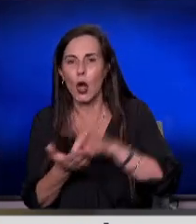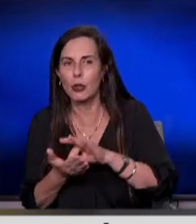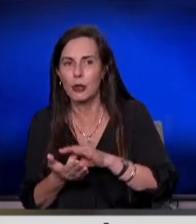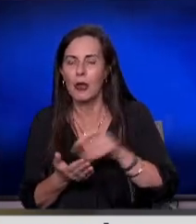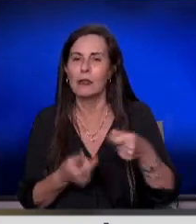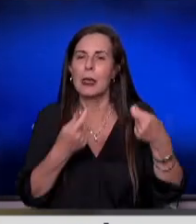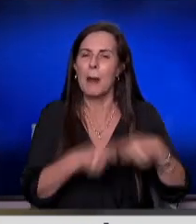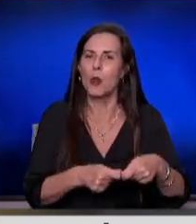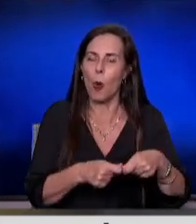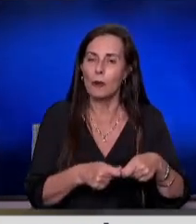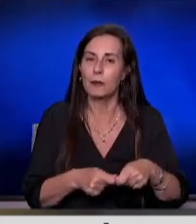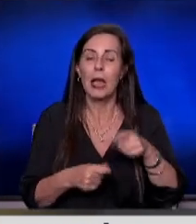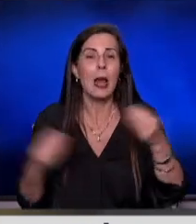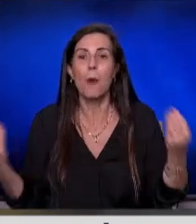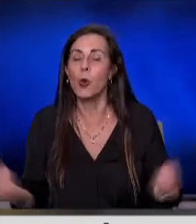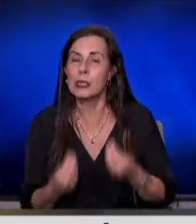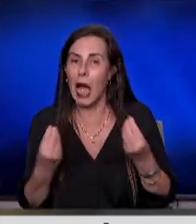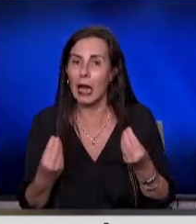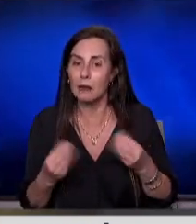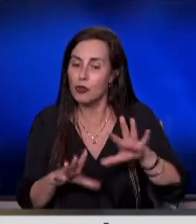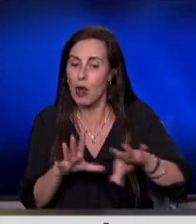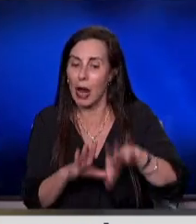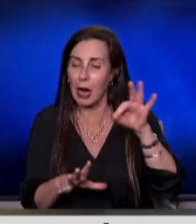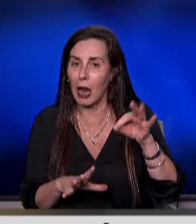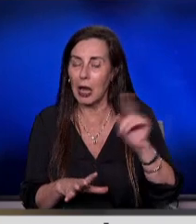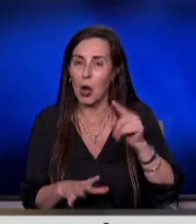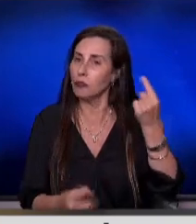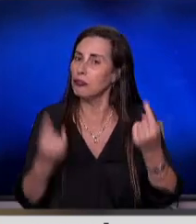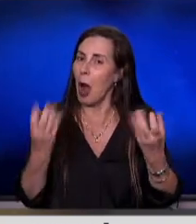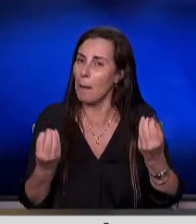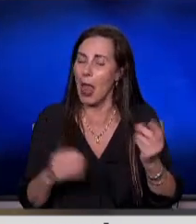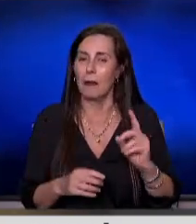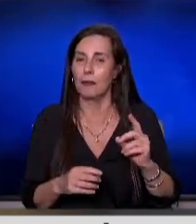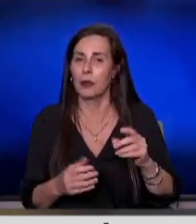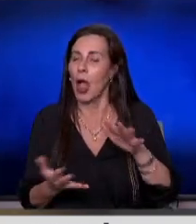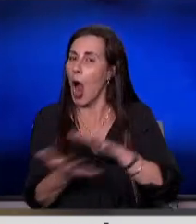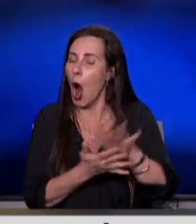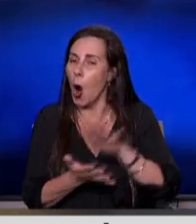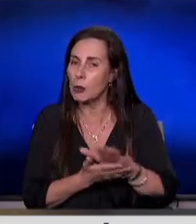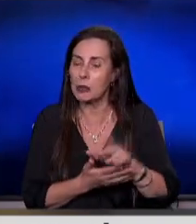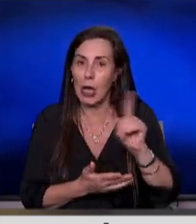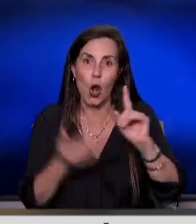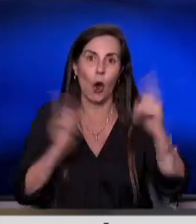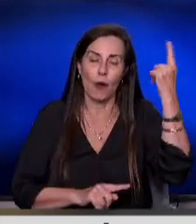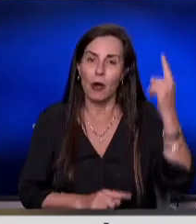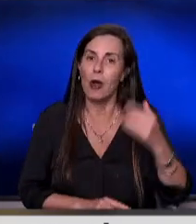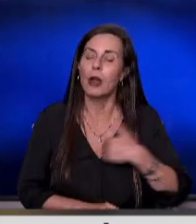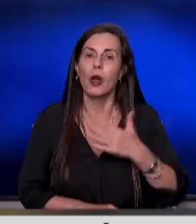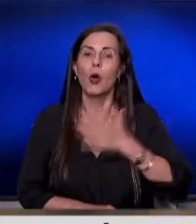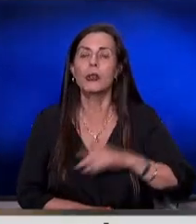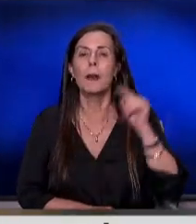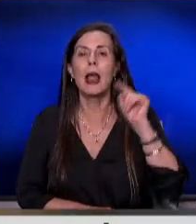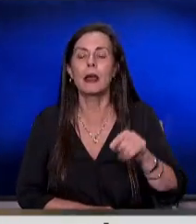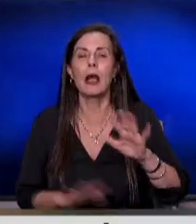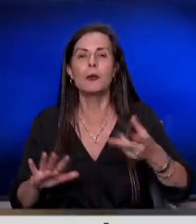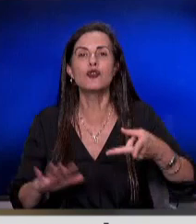מנוי פייס. זה מוצרים שההגרלה שהם היא לא תדירה, ההוצאה לנפש היא לא גדולה. אנחנו רוצים להגיע